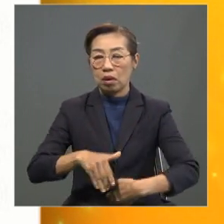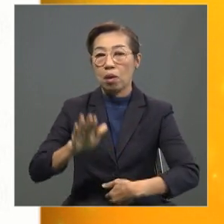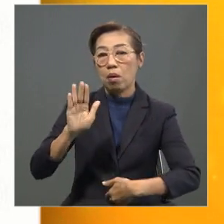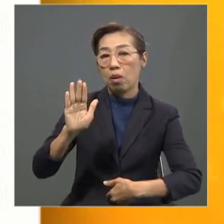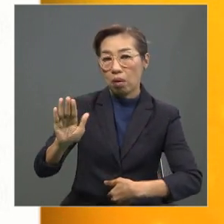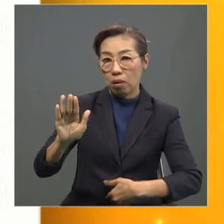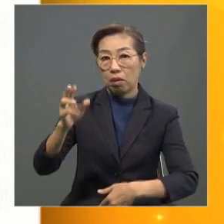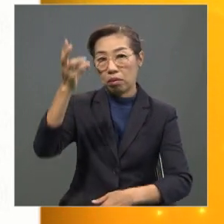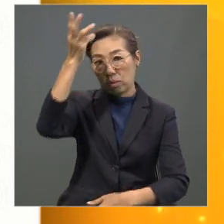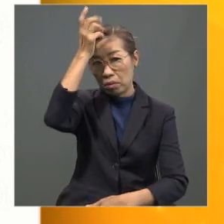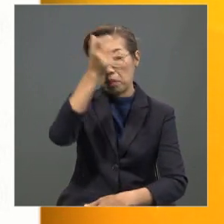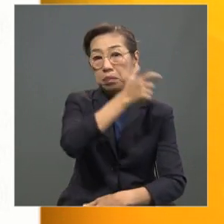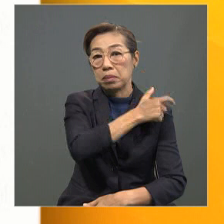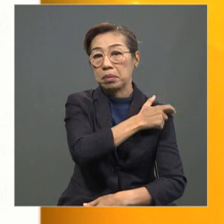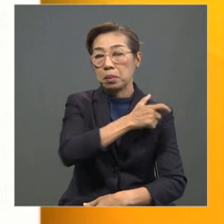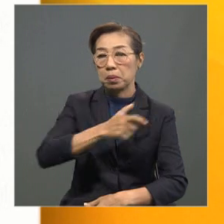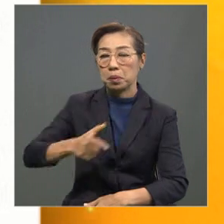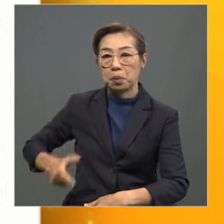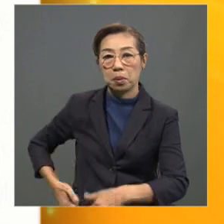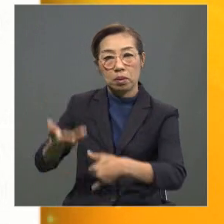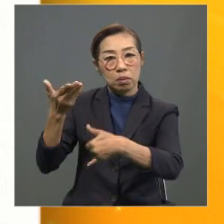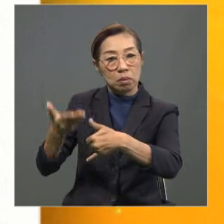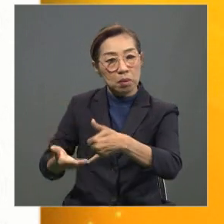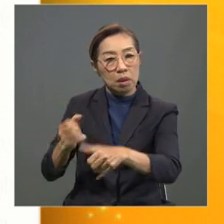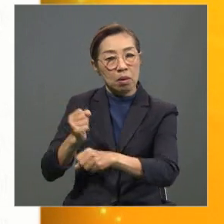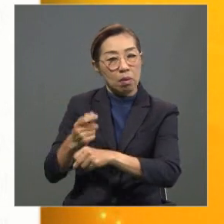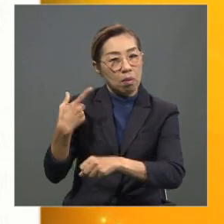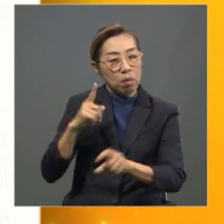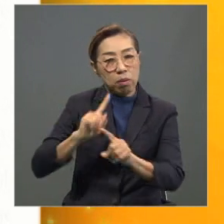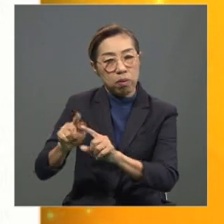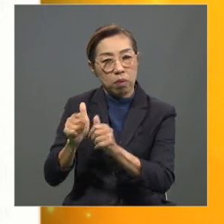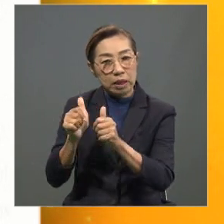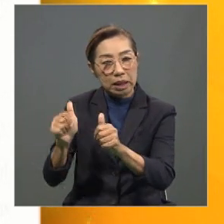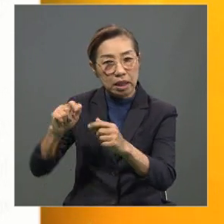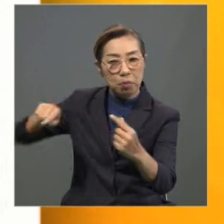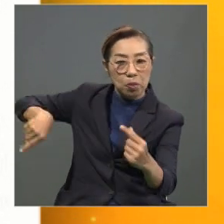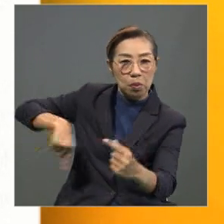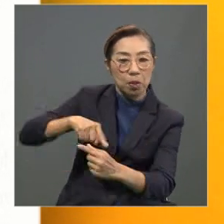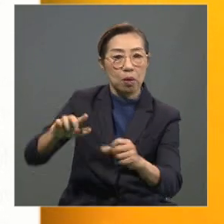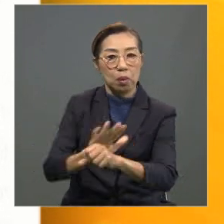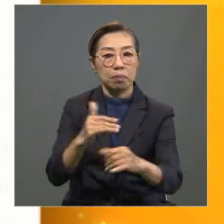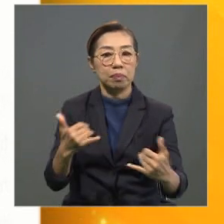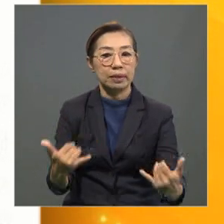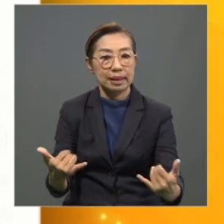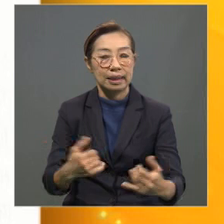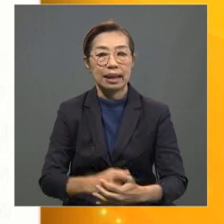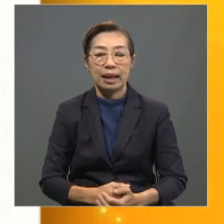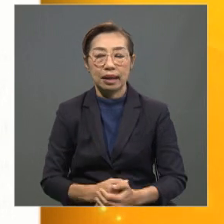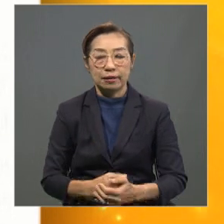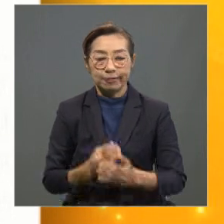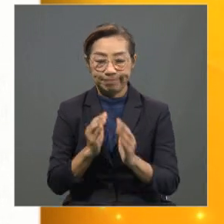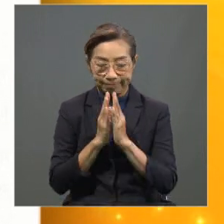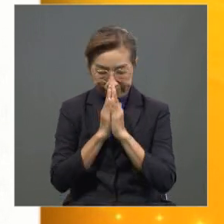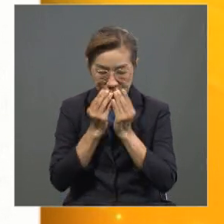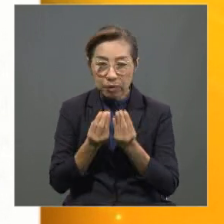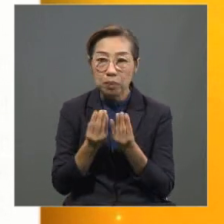บรมพิชัยเจ้าผู้ทรงพระคุณอันประเสริฐได้เวียนมาบรรจบอีกคำรบหนึ่งขอตั้งกัลยาณจิตถวายพระพรชัยมงคล